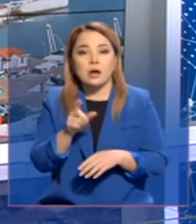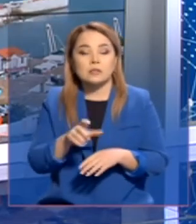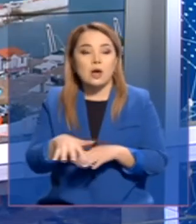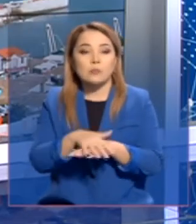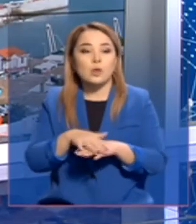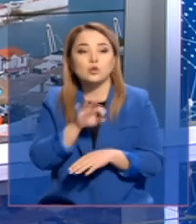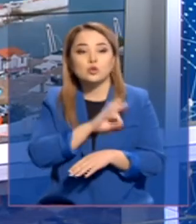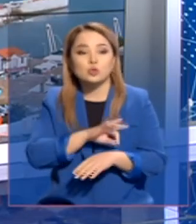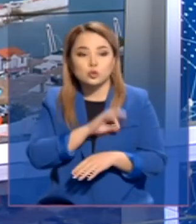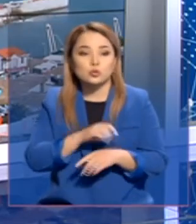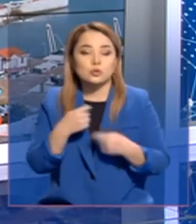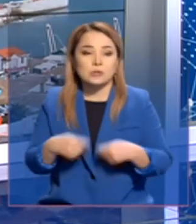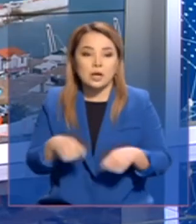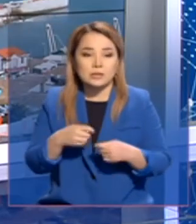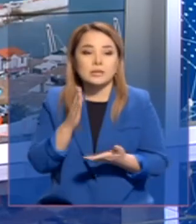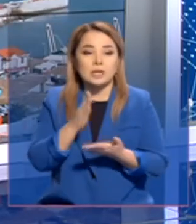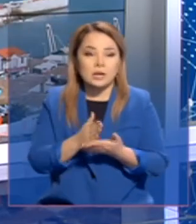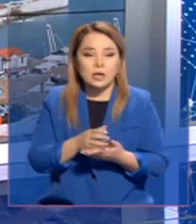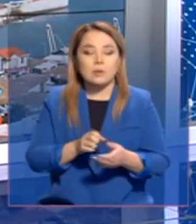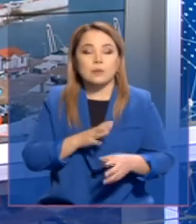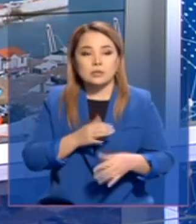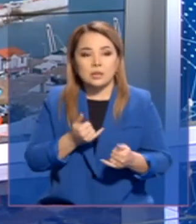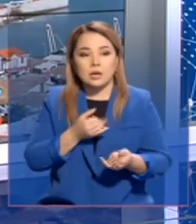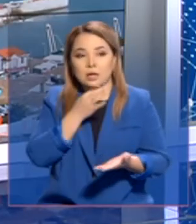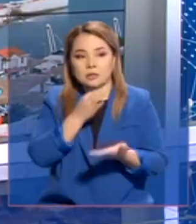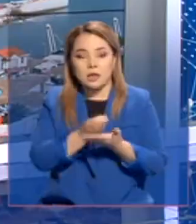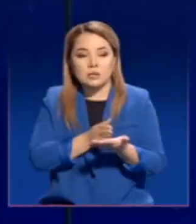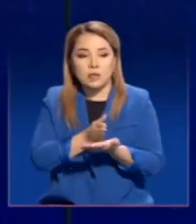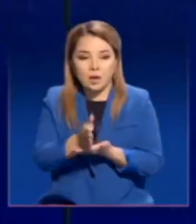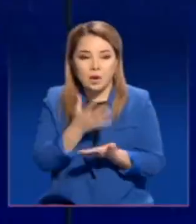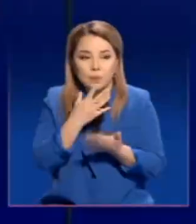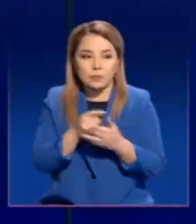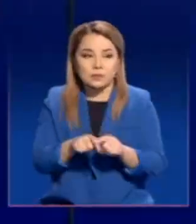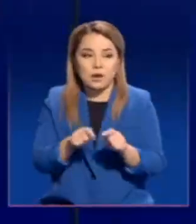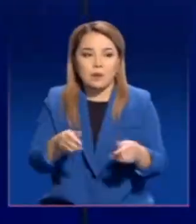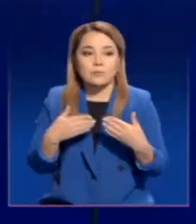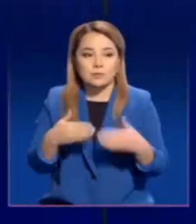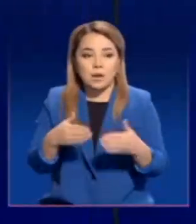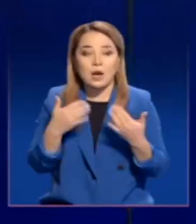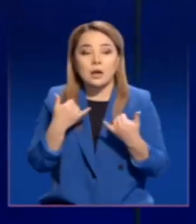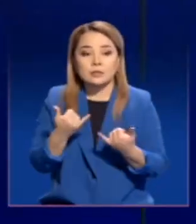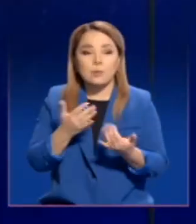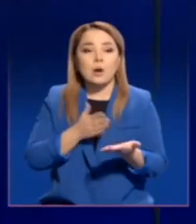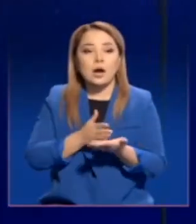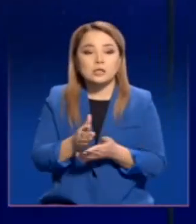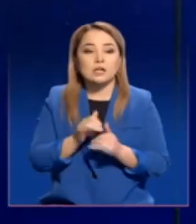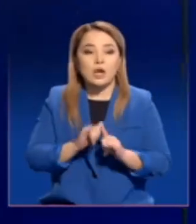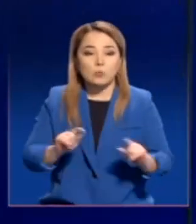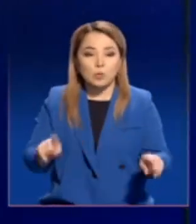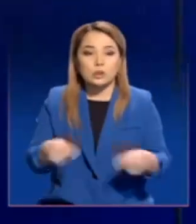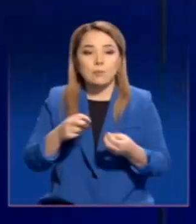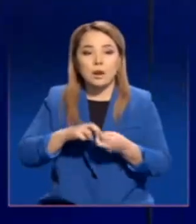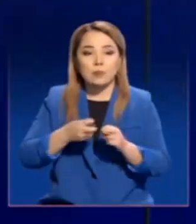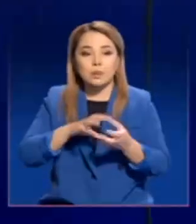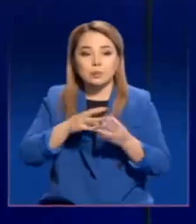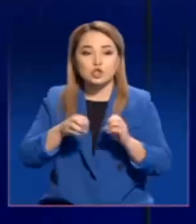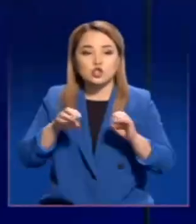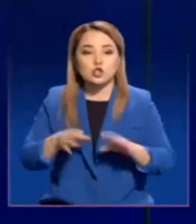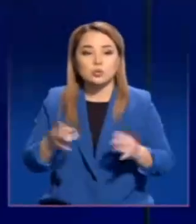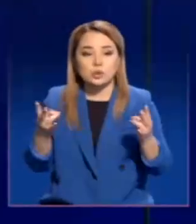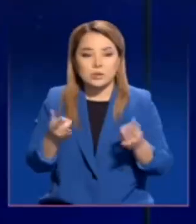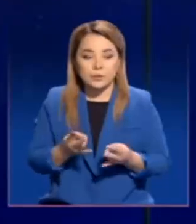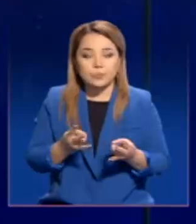бар нарықтарға тікелей шығатын қақпа деді. Бірақ бұл бағытты дамыту үшін проблемаларды шешіп алу